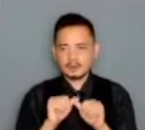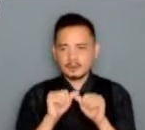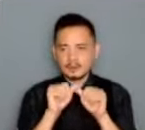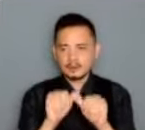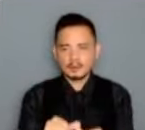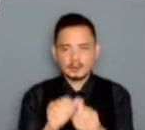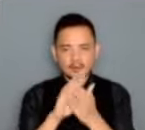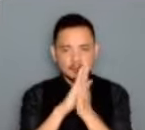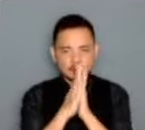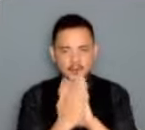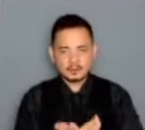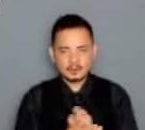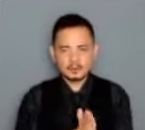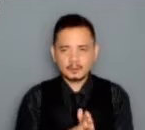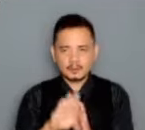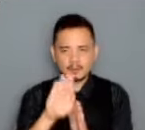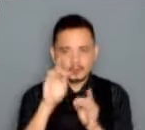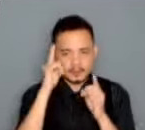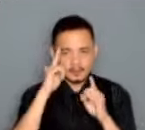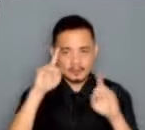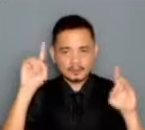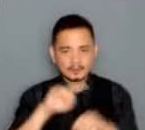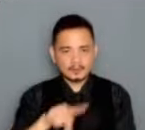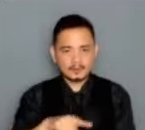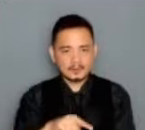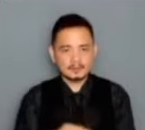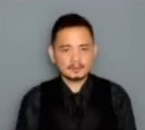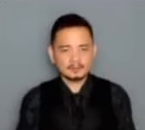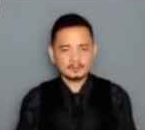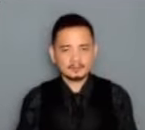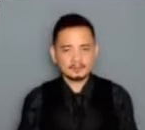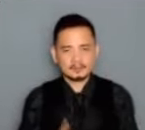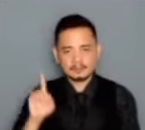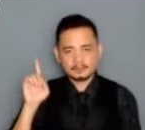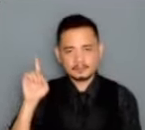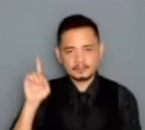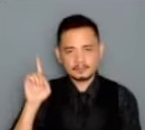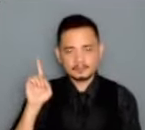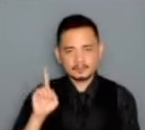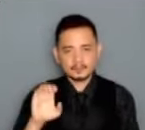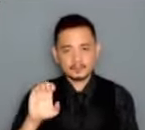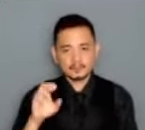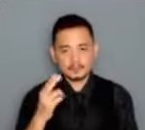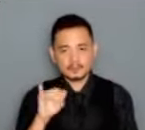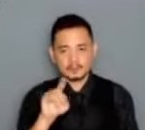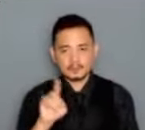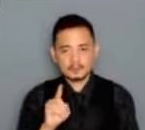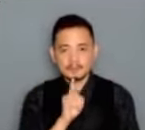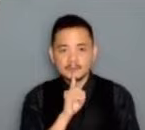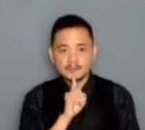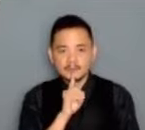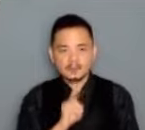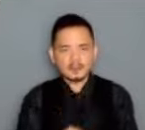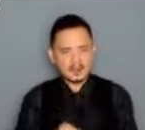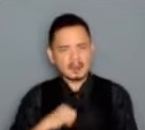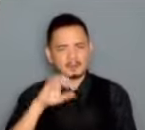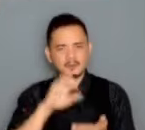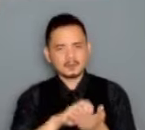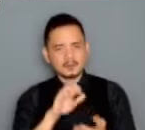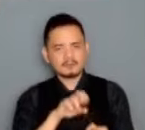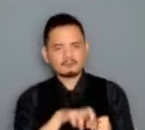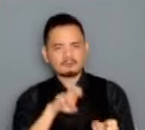ng Pilipinas. Naniniwala naman si Senate President Cheese Escudero na inevitable o hindi maiiwasan ang naging resignation dahil